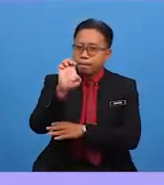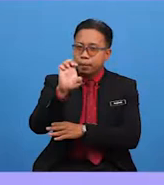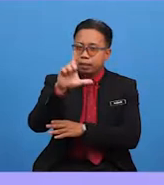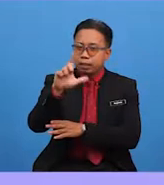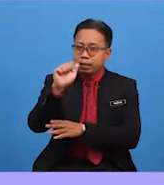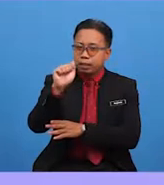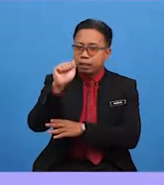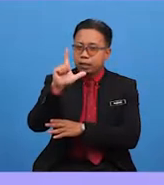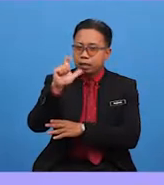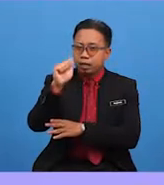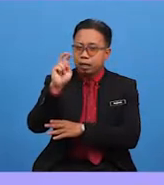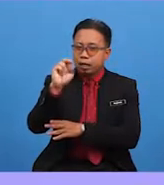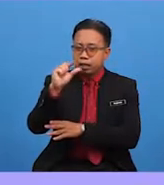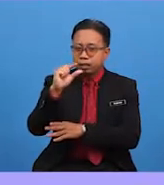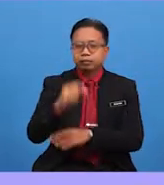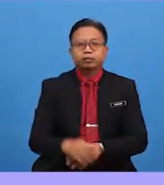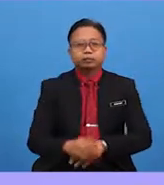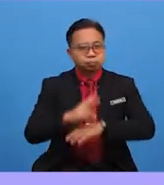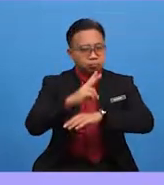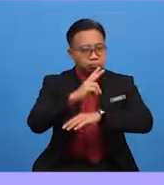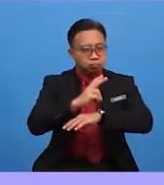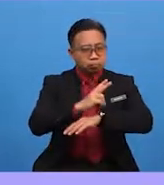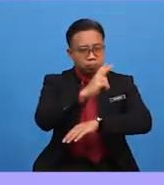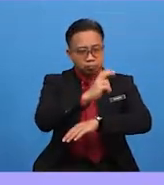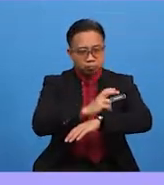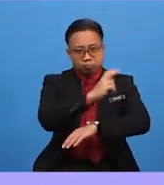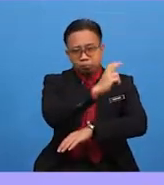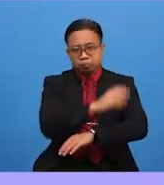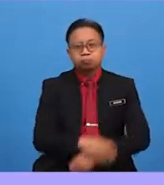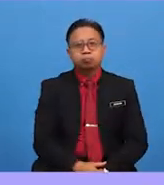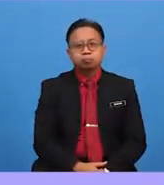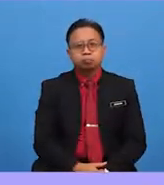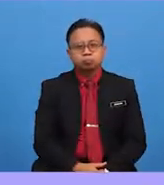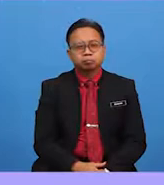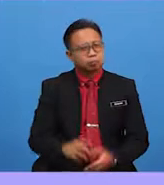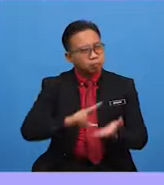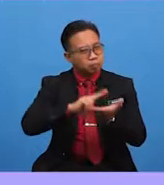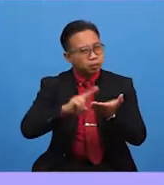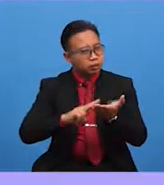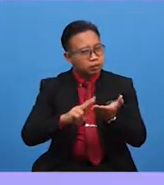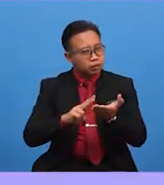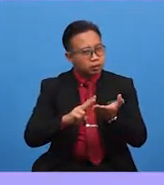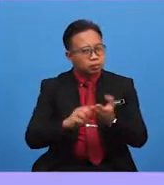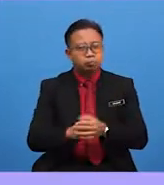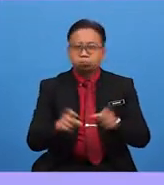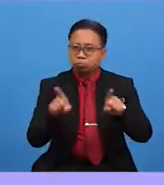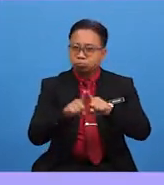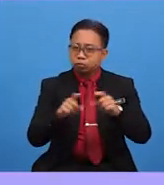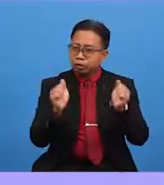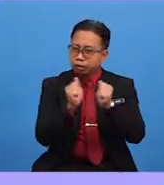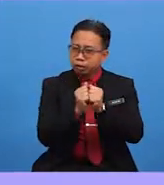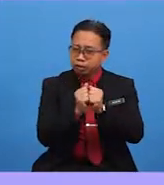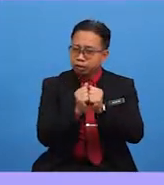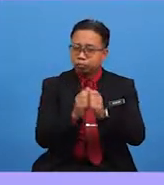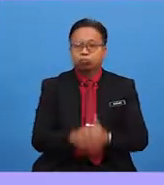Belalang. Belalang. Cuba baca perkataan di bawah bersama-sama